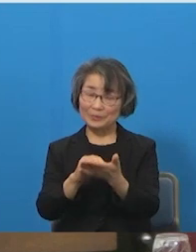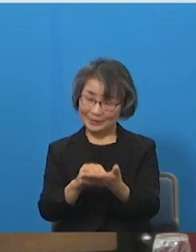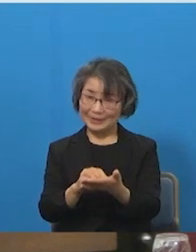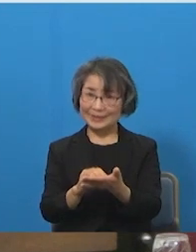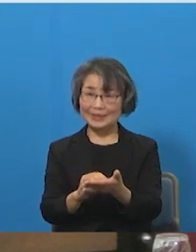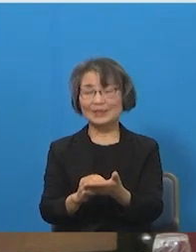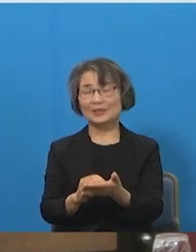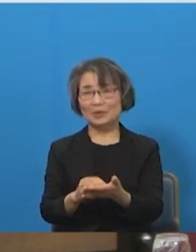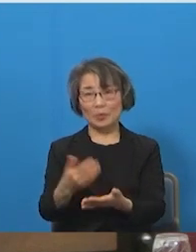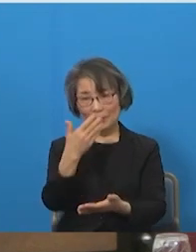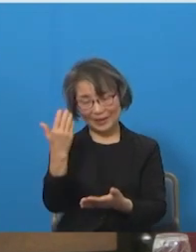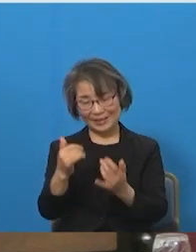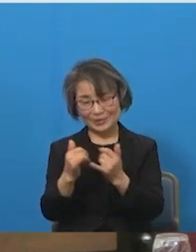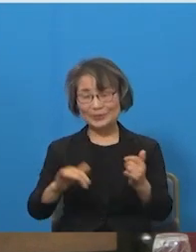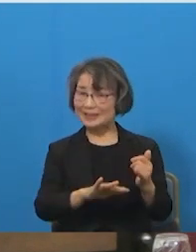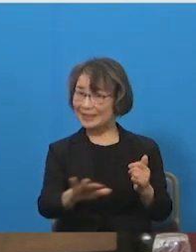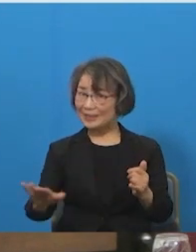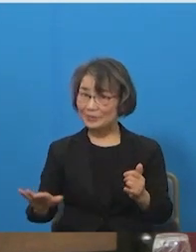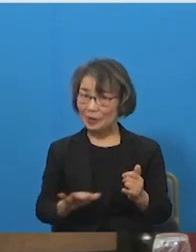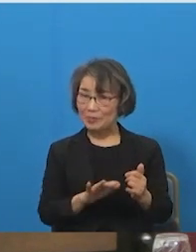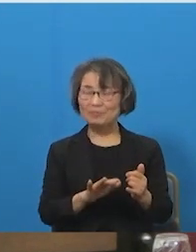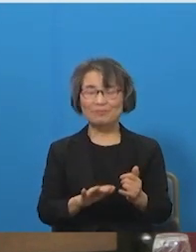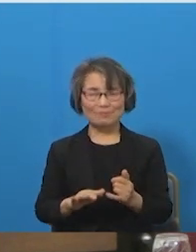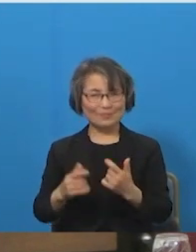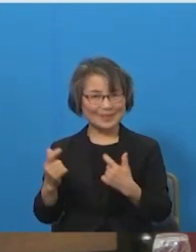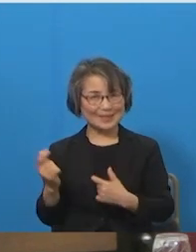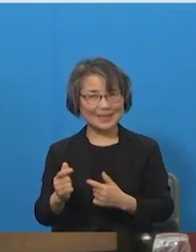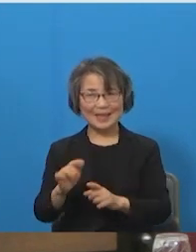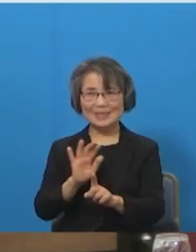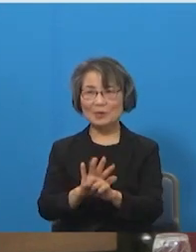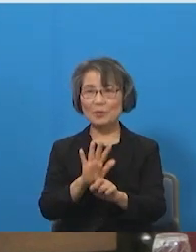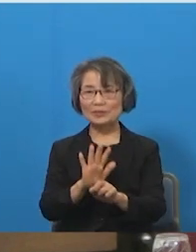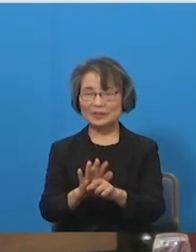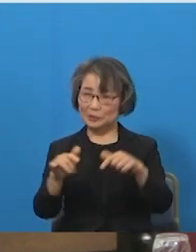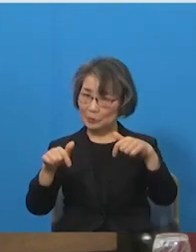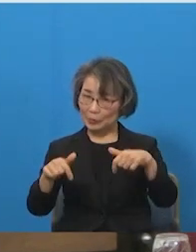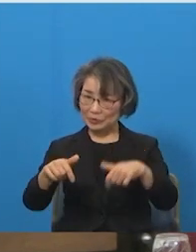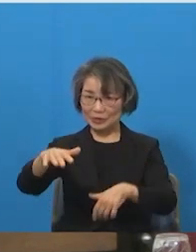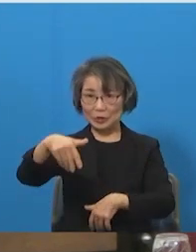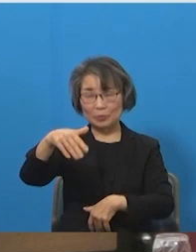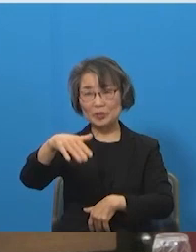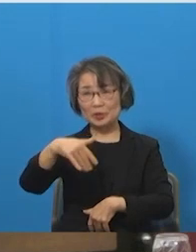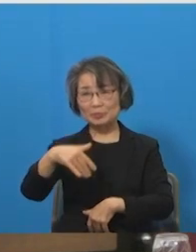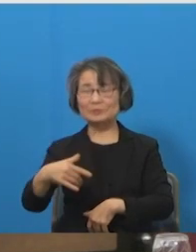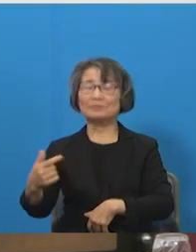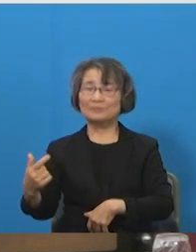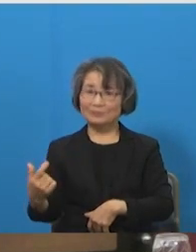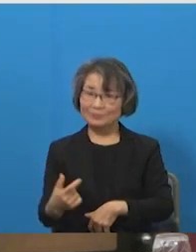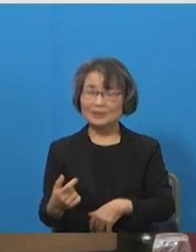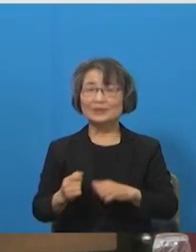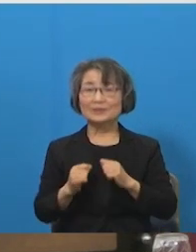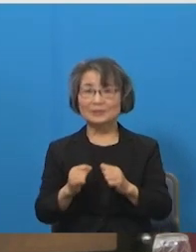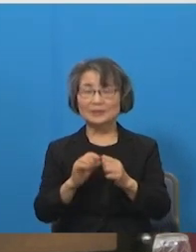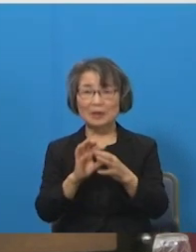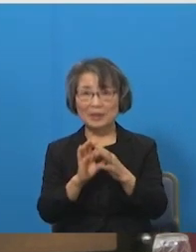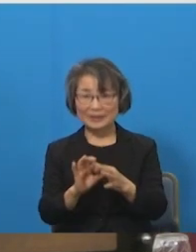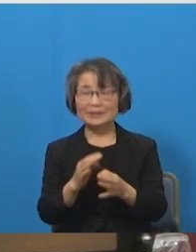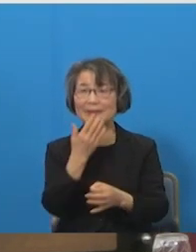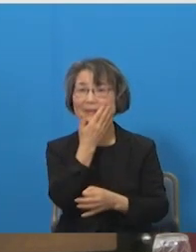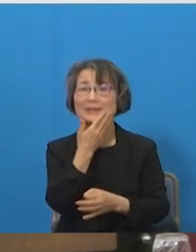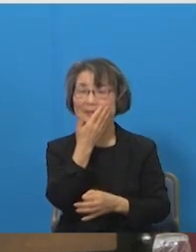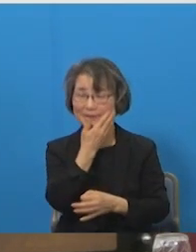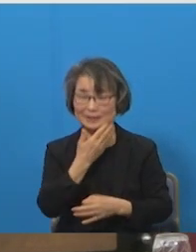をしっかりとサポートすることで、その世代を京都に呼び込み、定着していただくことが極めて重要であ